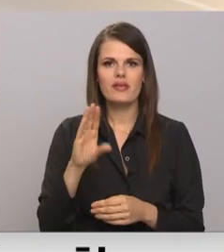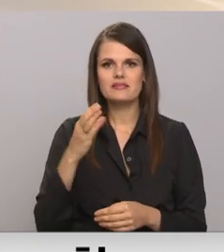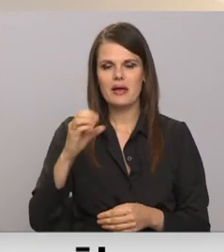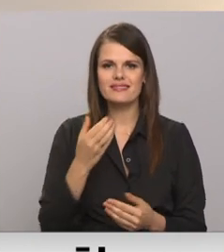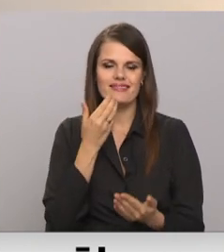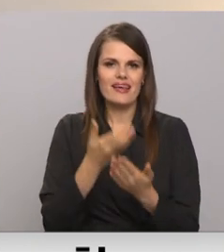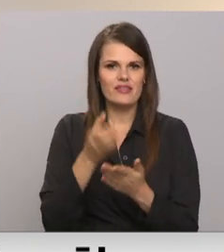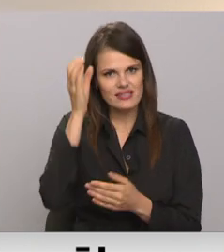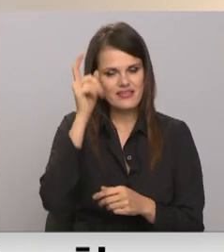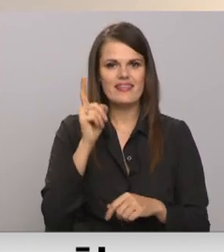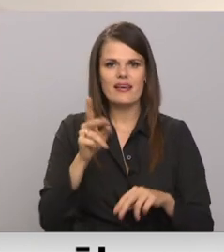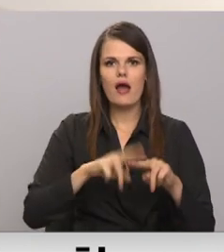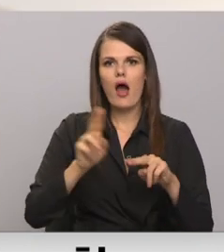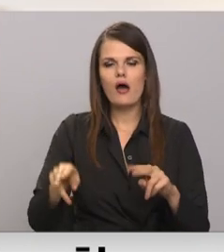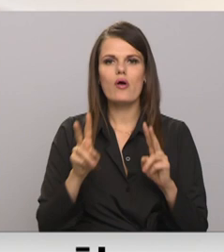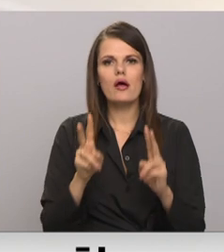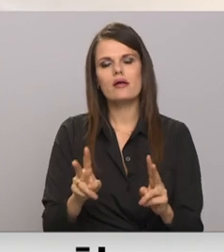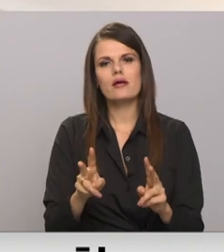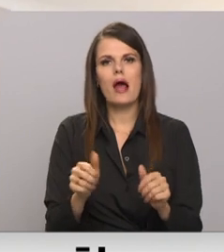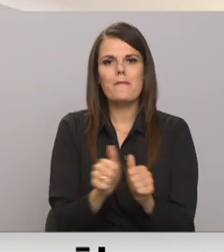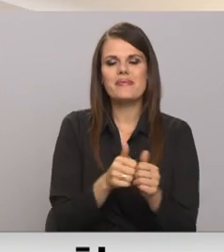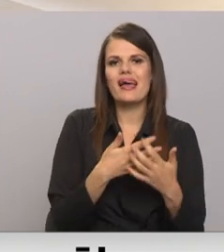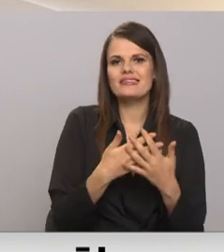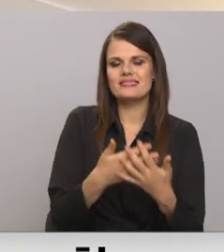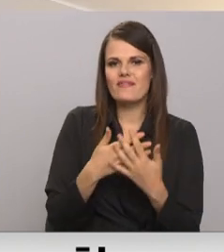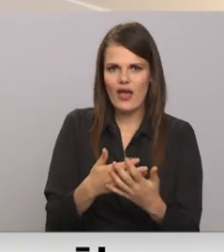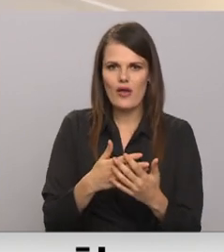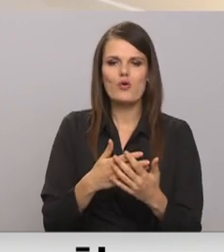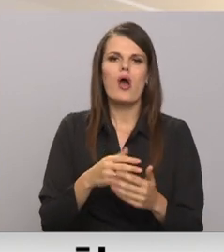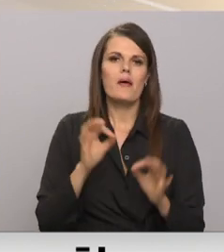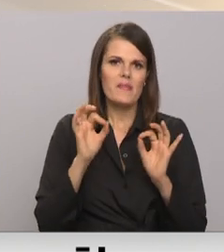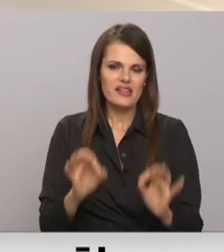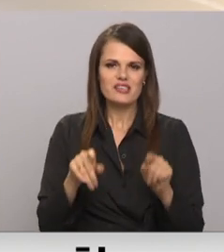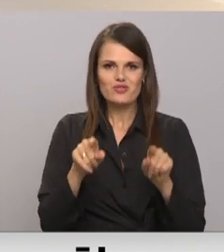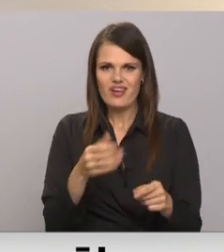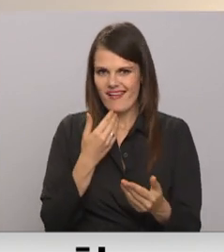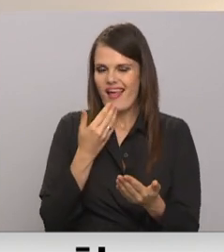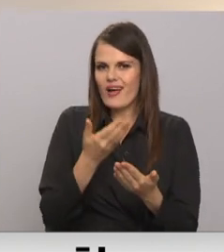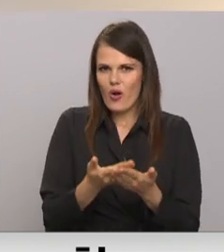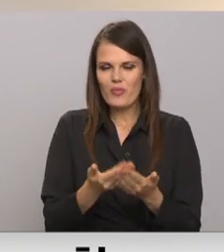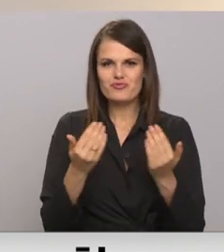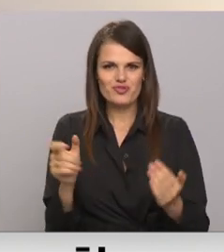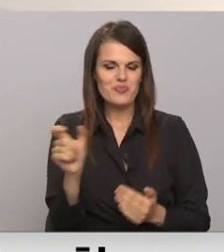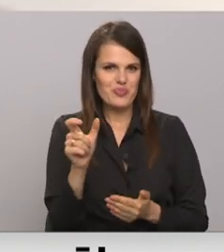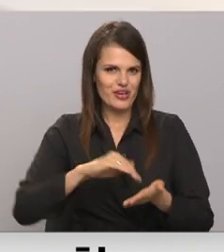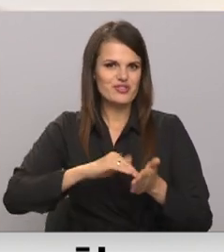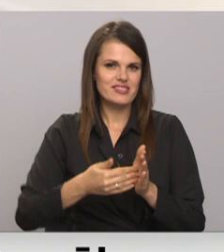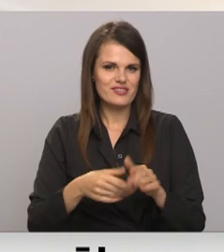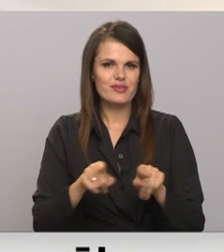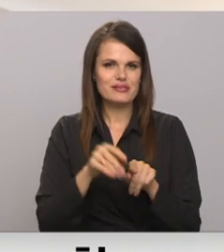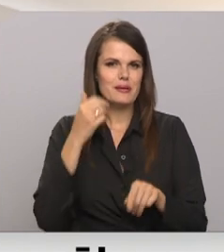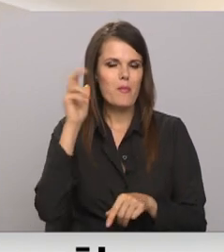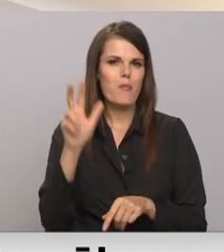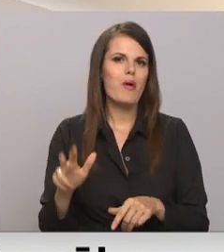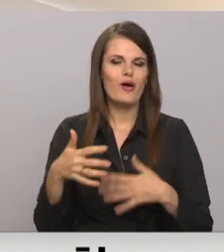tikai vienīgi atļaut to kā piezveju. Līdz ar to patiesībā šīta rekomendācijas un šī brīža situācija arī Baltijas